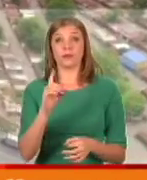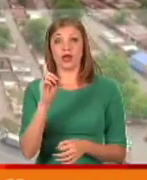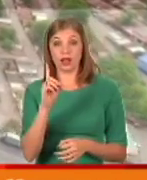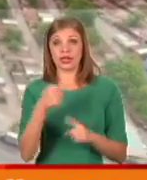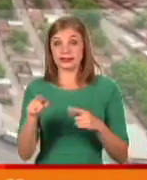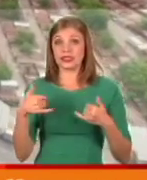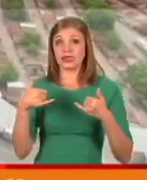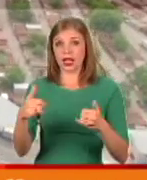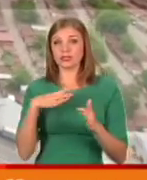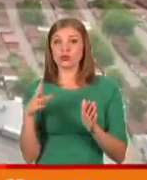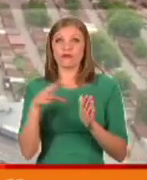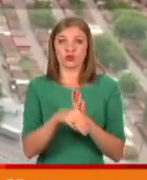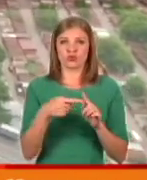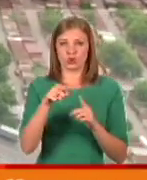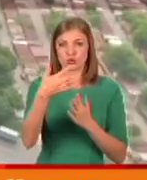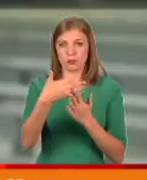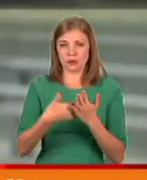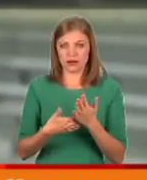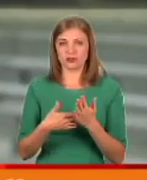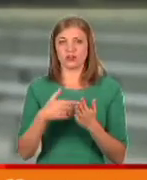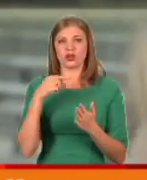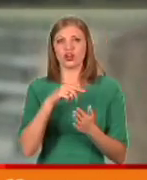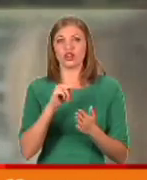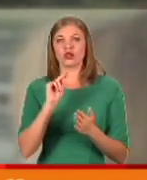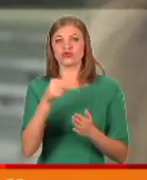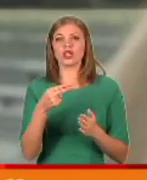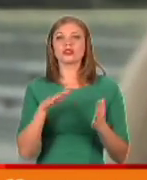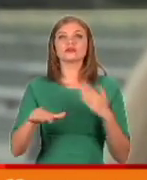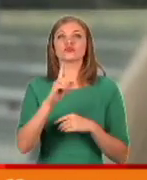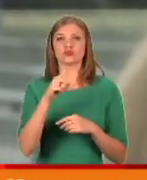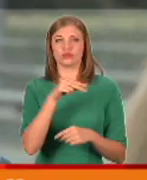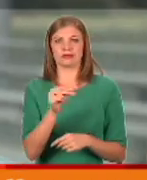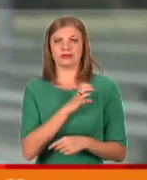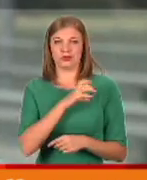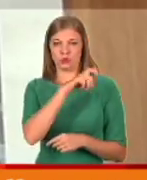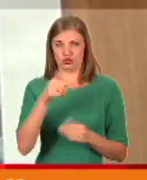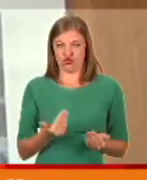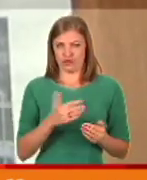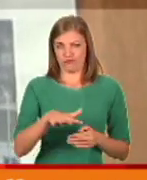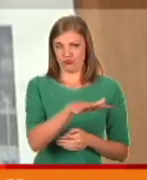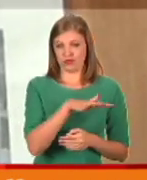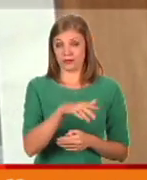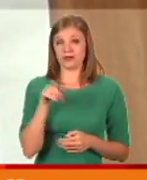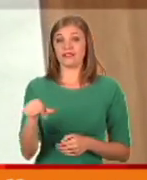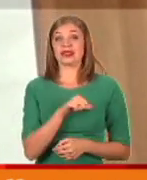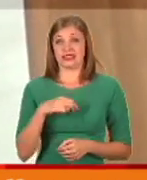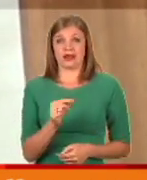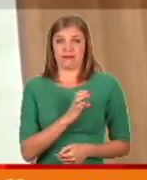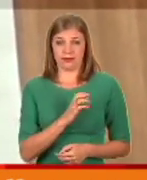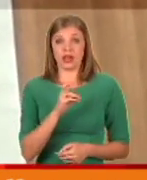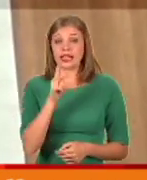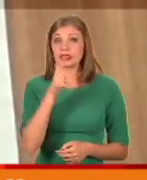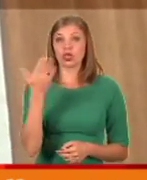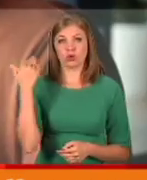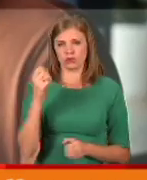ця траса була включена до цього переліку виключно через кончу заспу, де живуть депутати, багаті люди і так далі. Він і сам заможний, але 3 роки